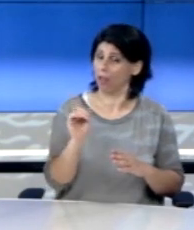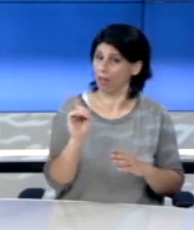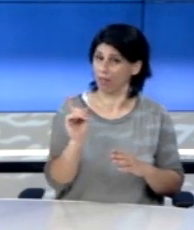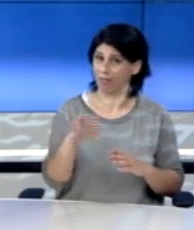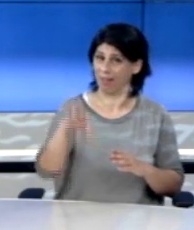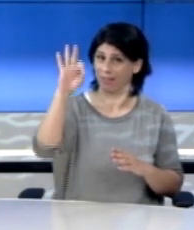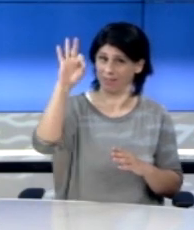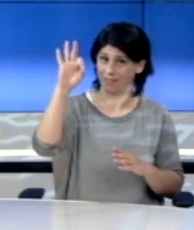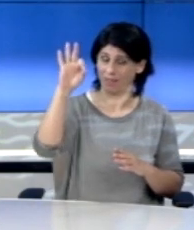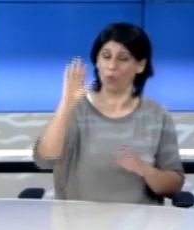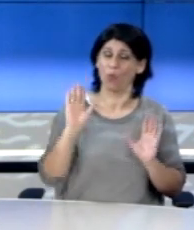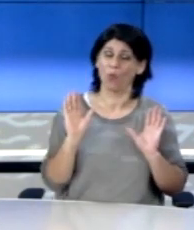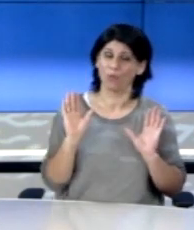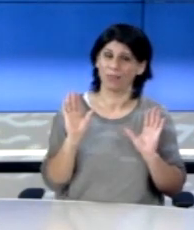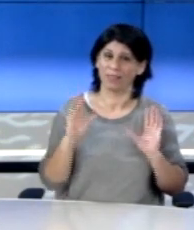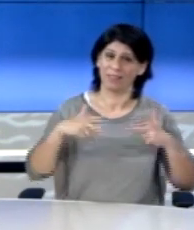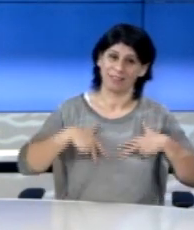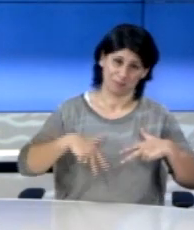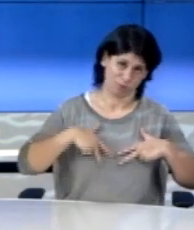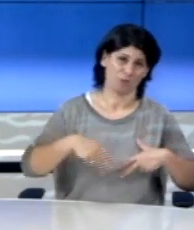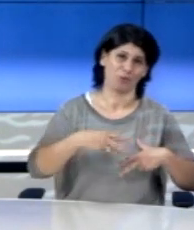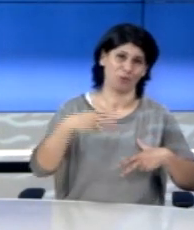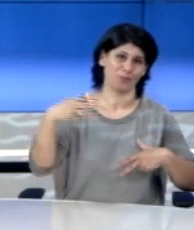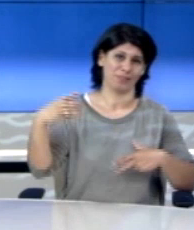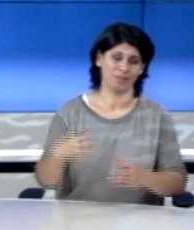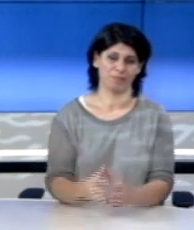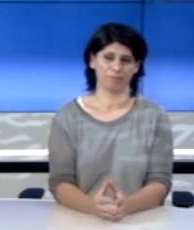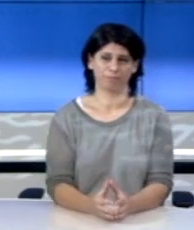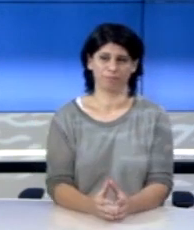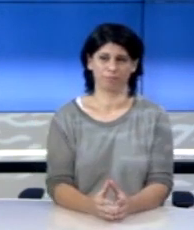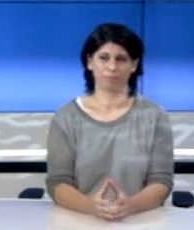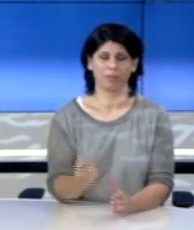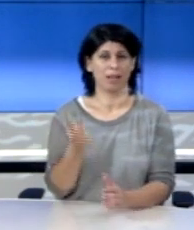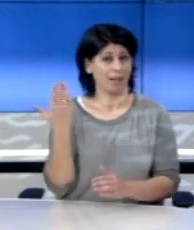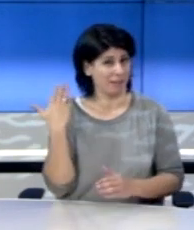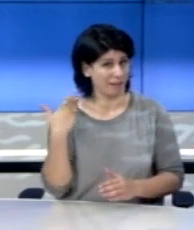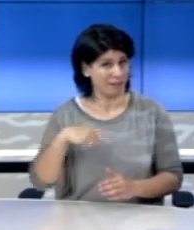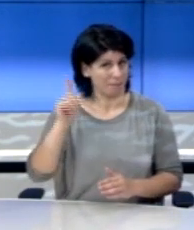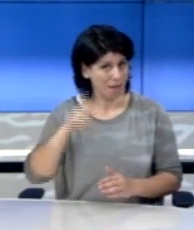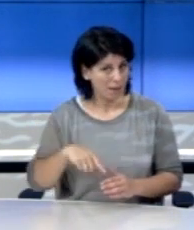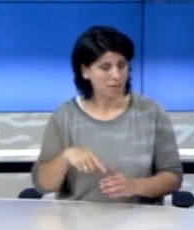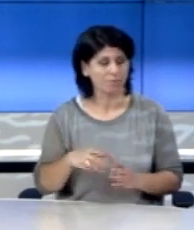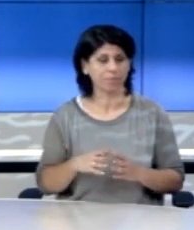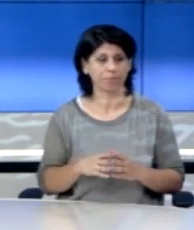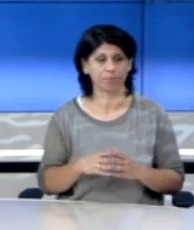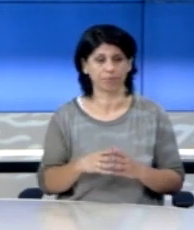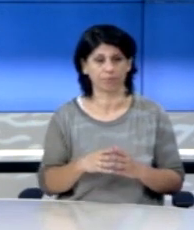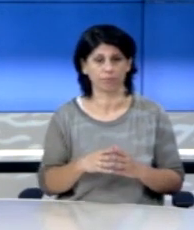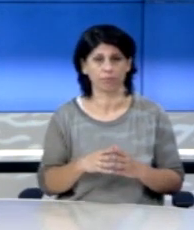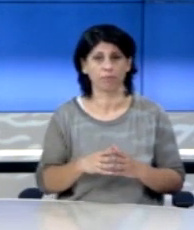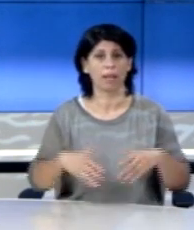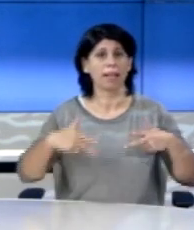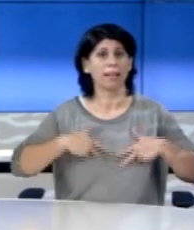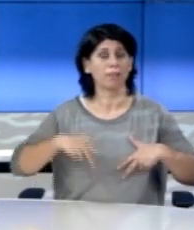βέβαια εξαίρεση ούτε οι υπουργοί του ΣΥΡΙΖΑ. Μόλις πριν λίγες μέρες άλλωστε,